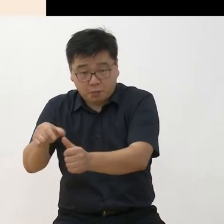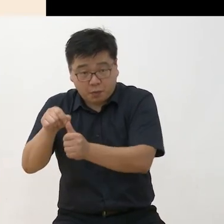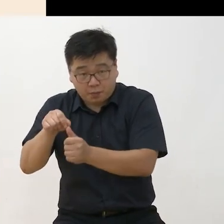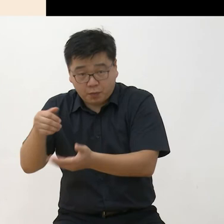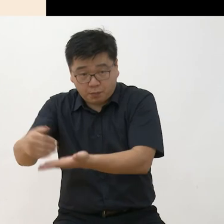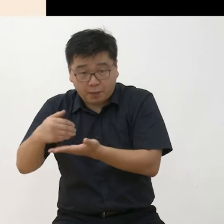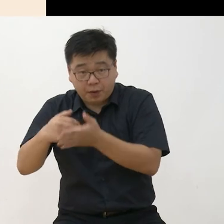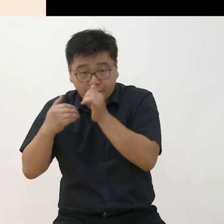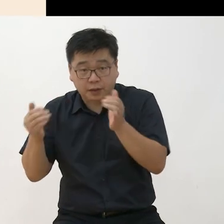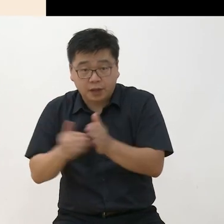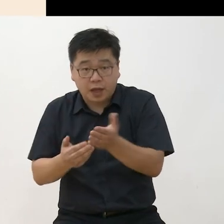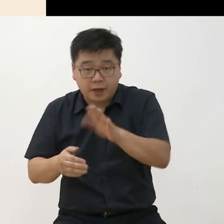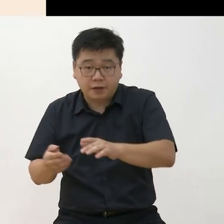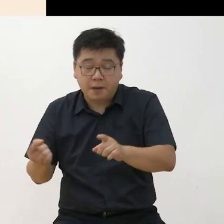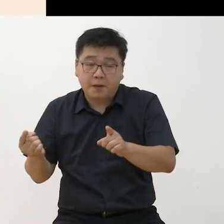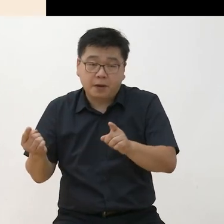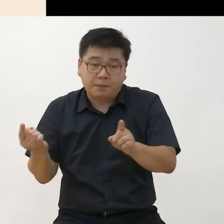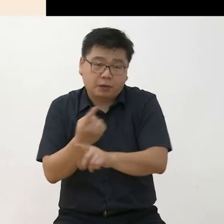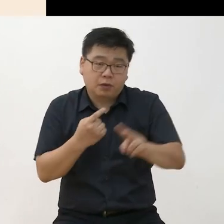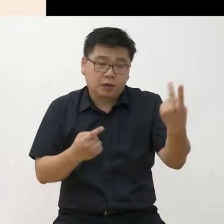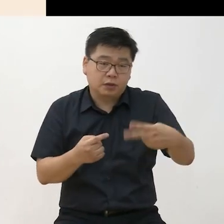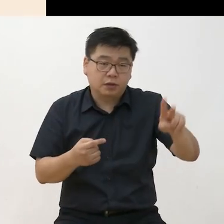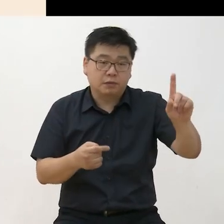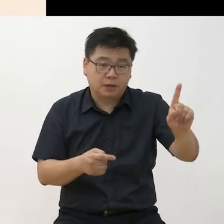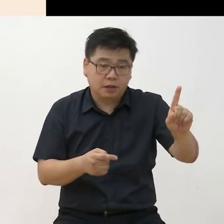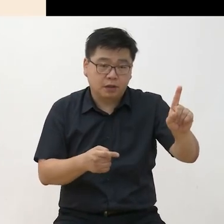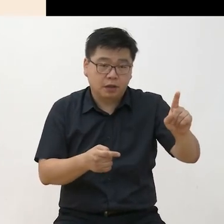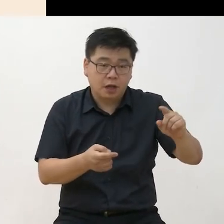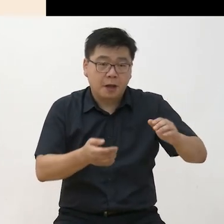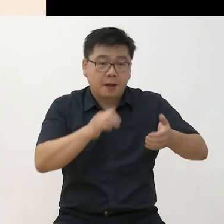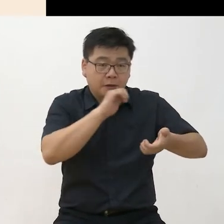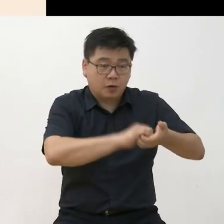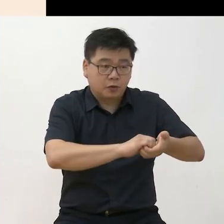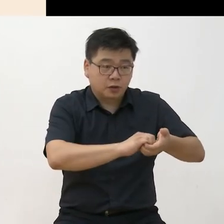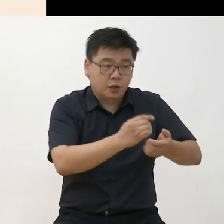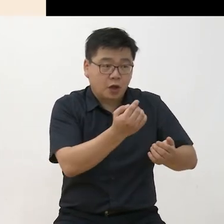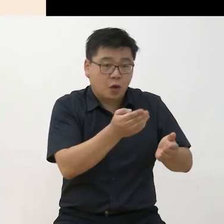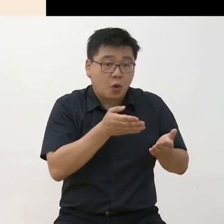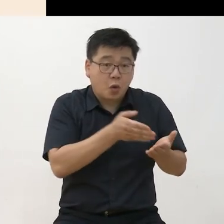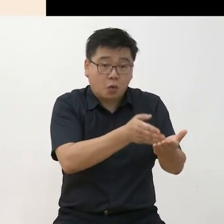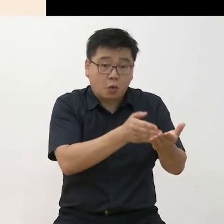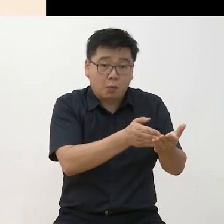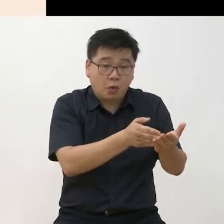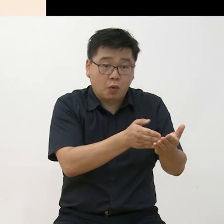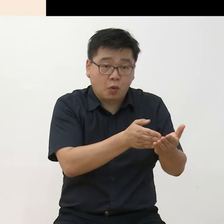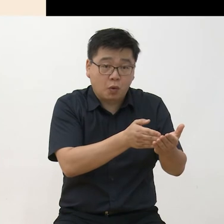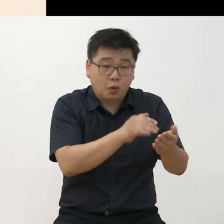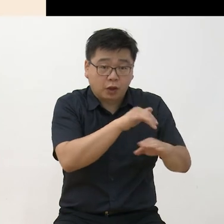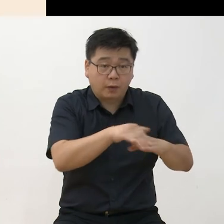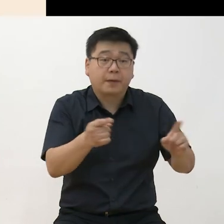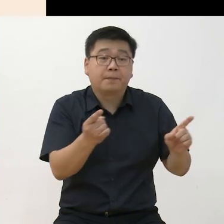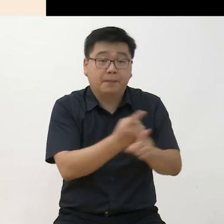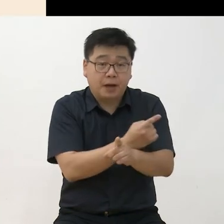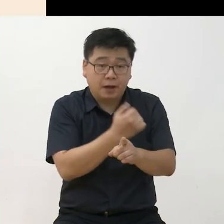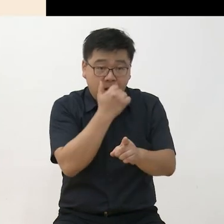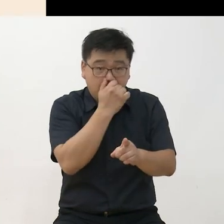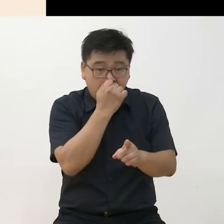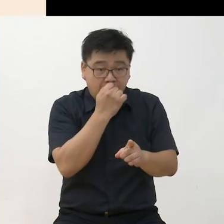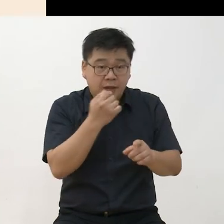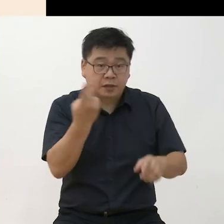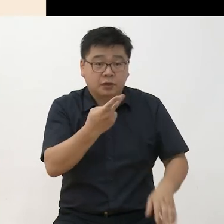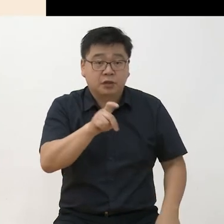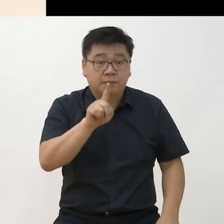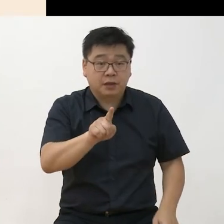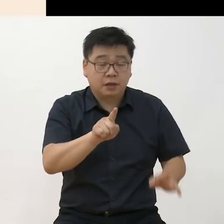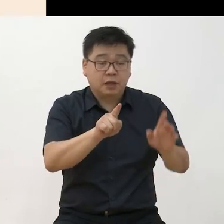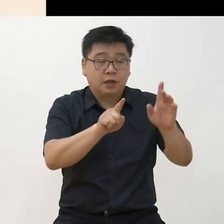21년도에는 저희 2021년도 정시 공모가 끝나고 나서 이 공고 일정을 보시면 21년 1월 예정입니다.